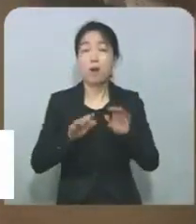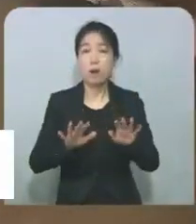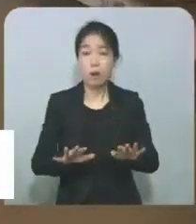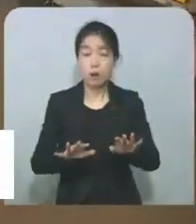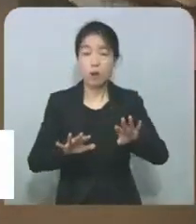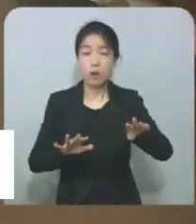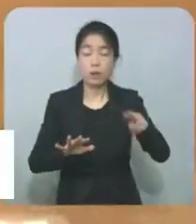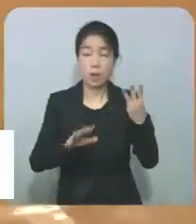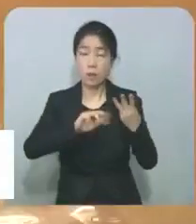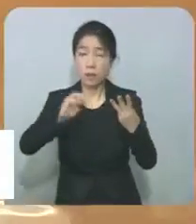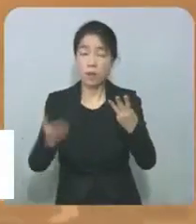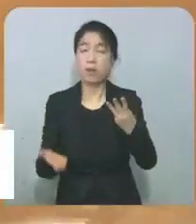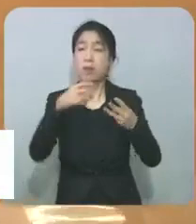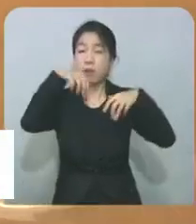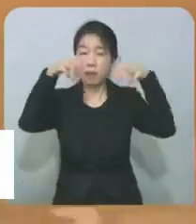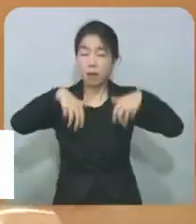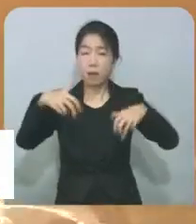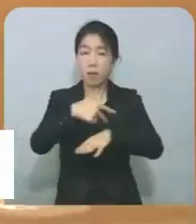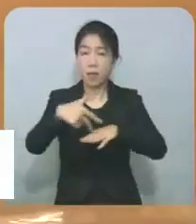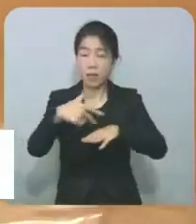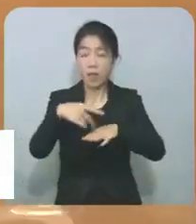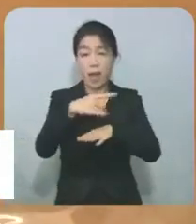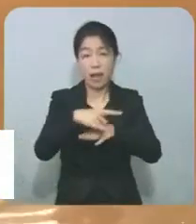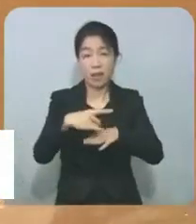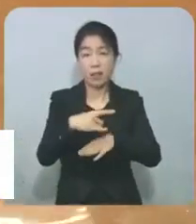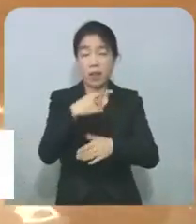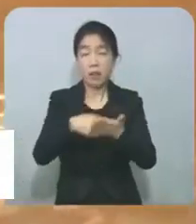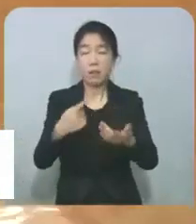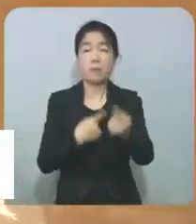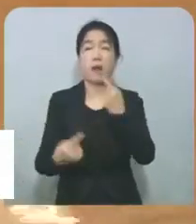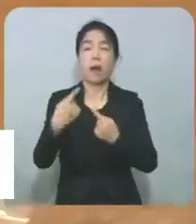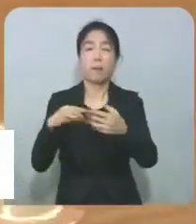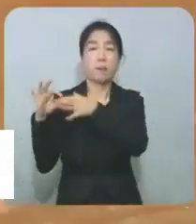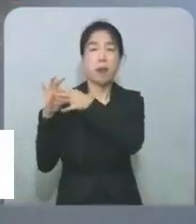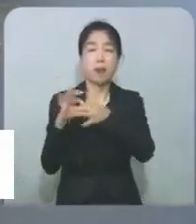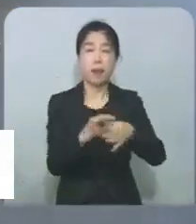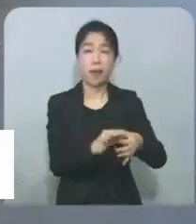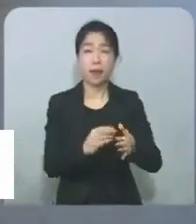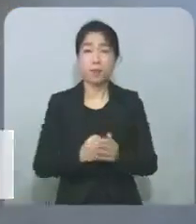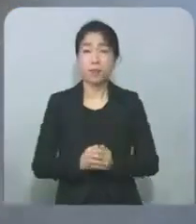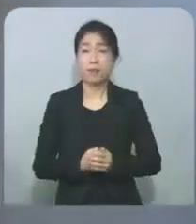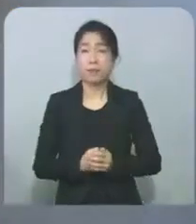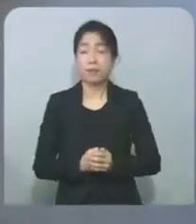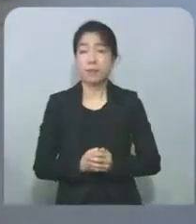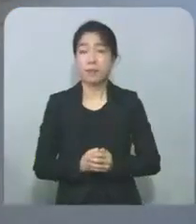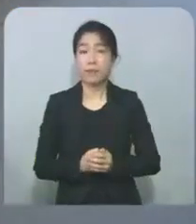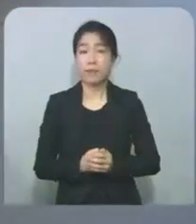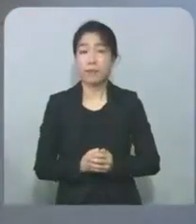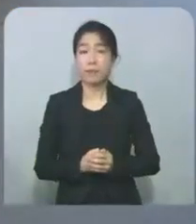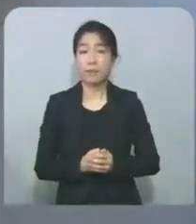오늘 300mm가 넘는 비가 내린 진도 해남에는 피해 신고가 이어졌는데요.